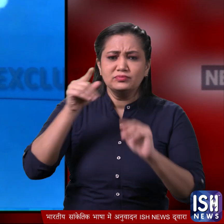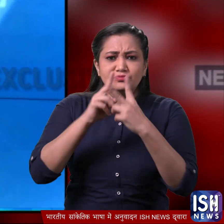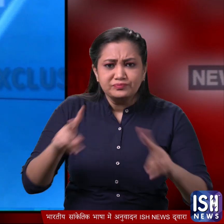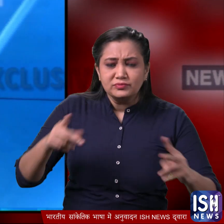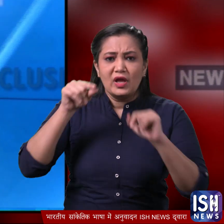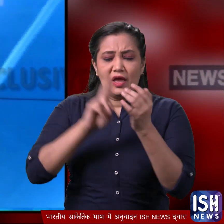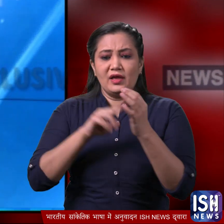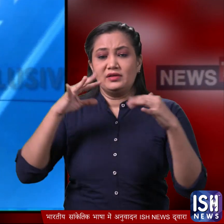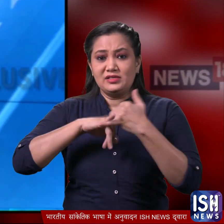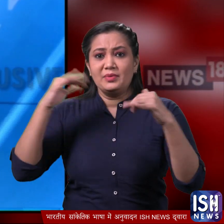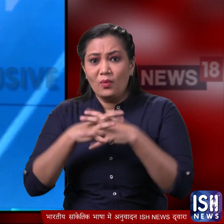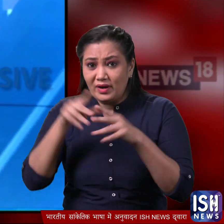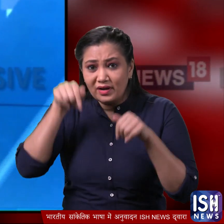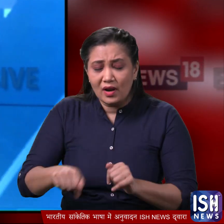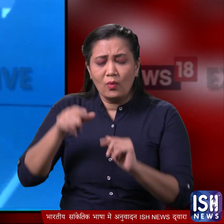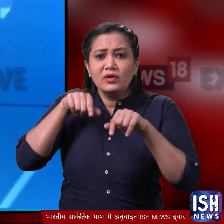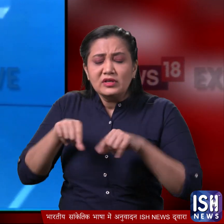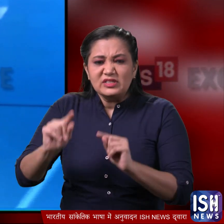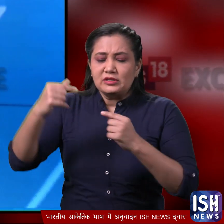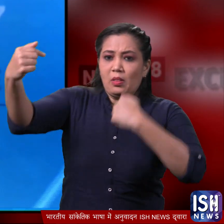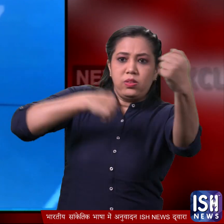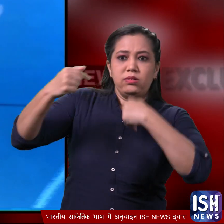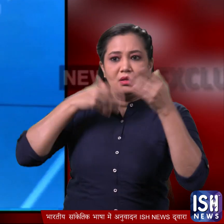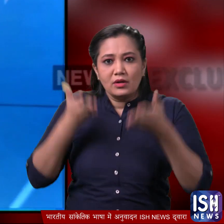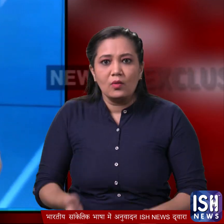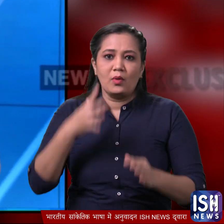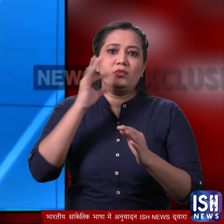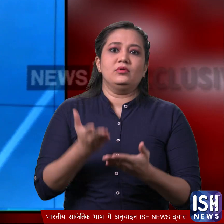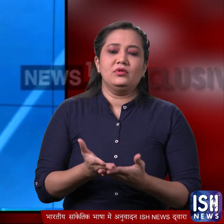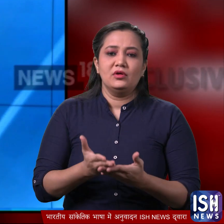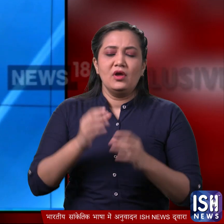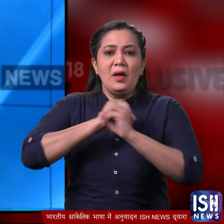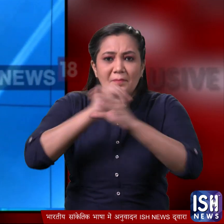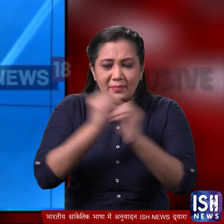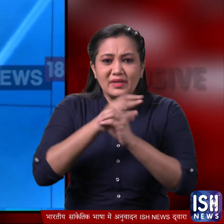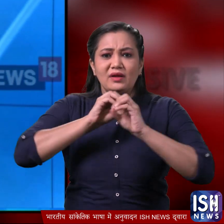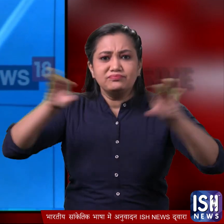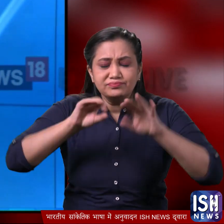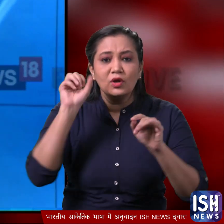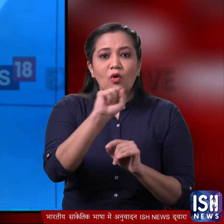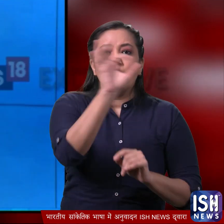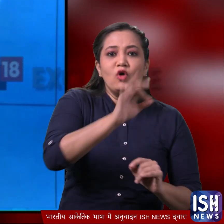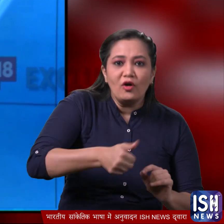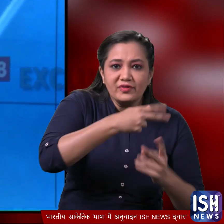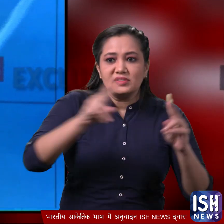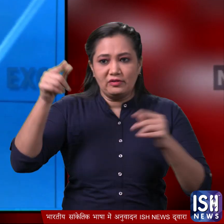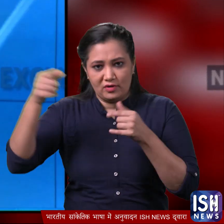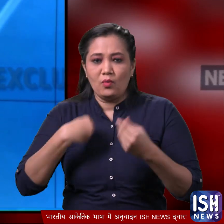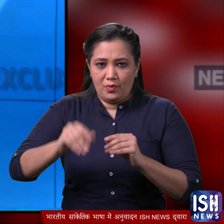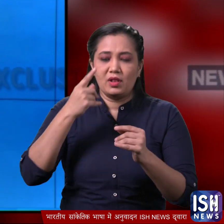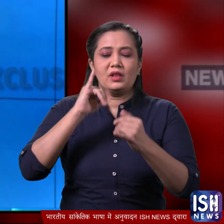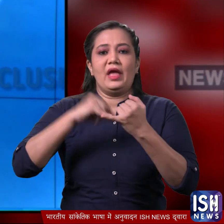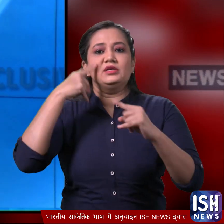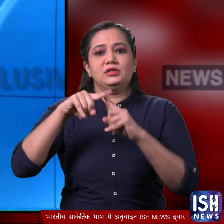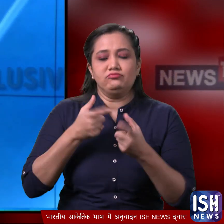पर्दाफाश करने के लिए चर्चा में आए समीर वानखेड़े अब खुद गंभीर आरोपों में घिरे हैं। जिन्हें मीडिया के बाद अब अपने ही विभाग के अधिकारियों के